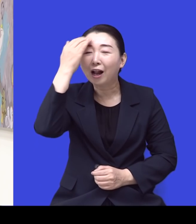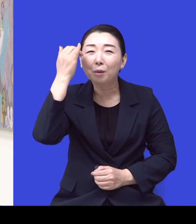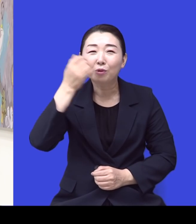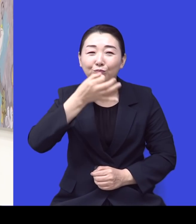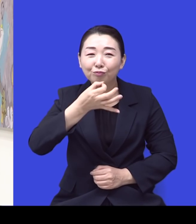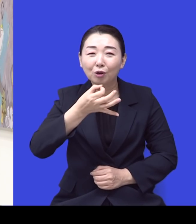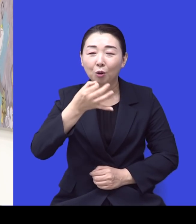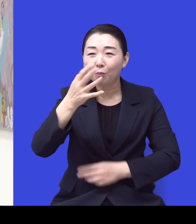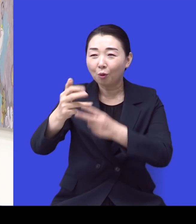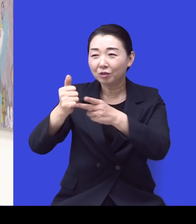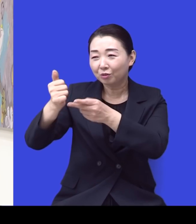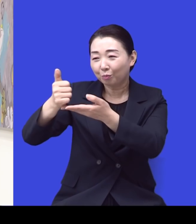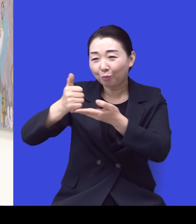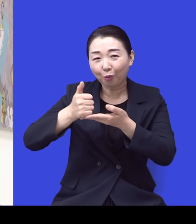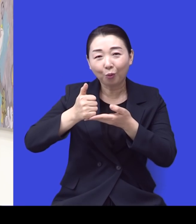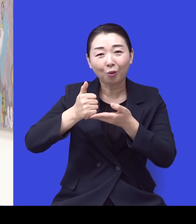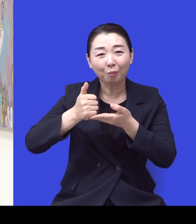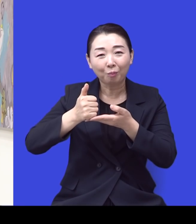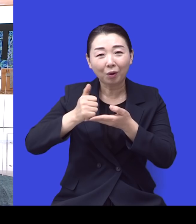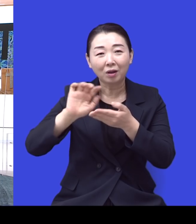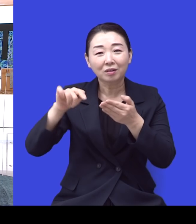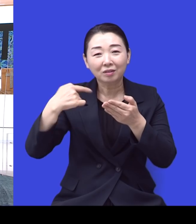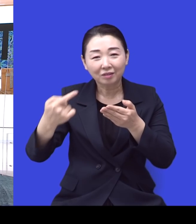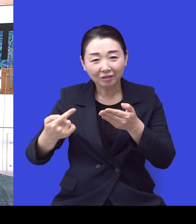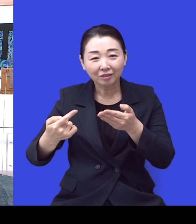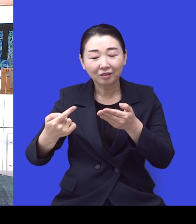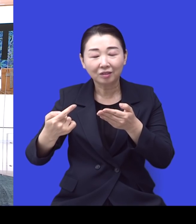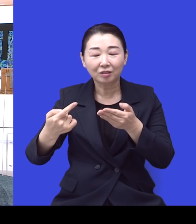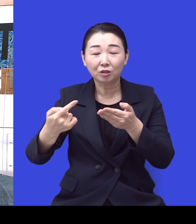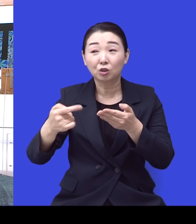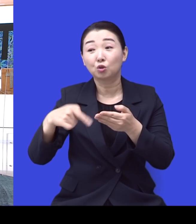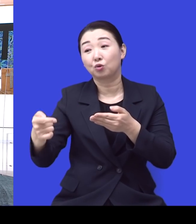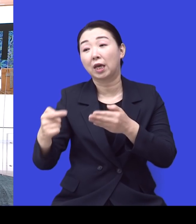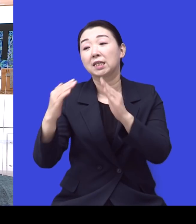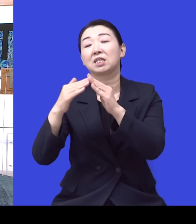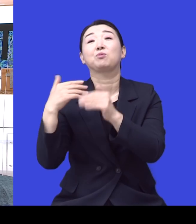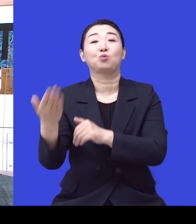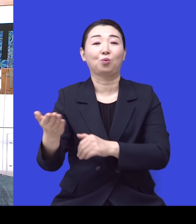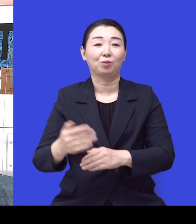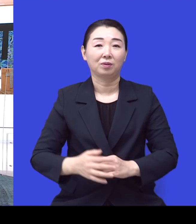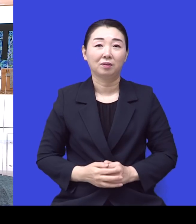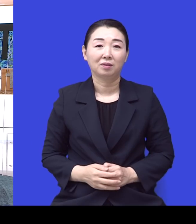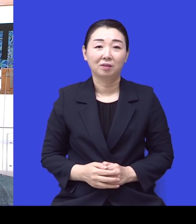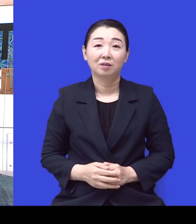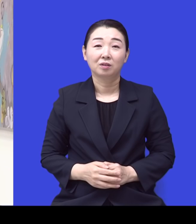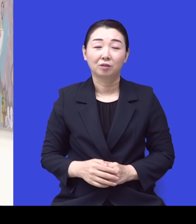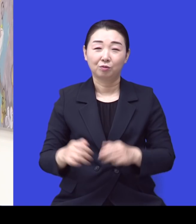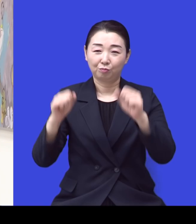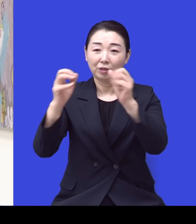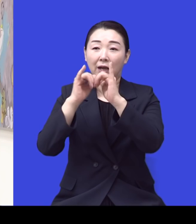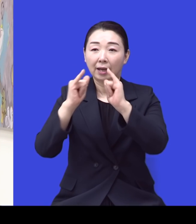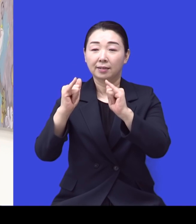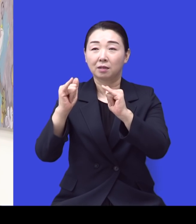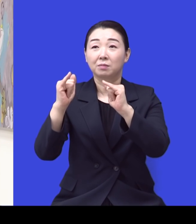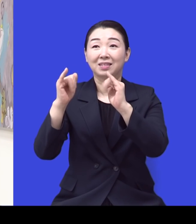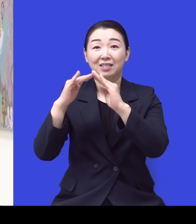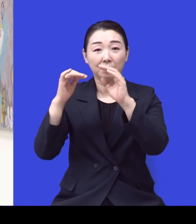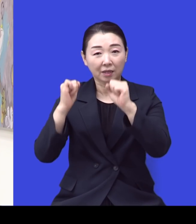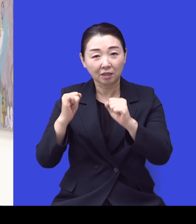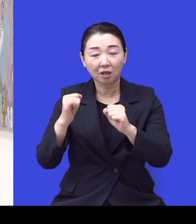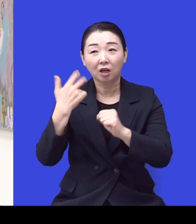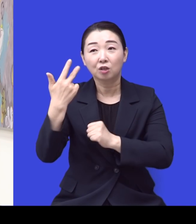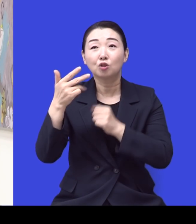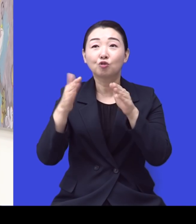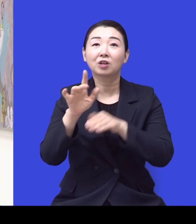예. 신을 모시는 분을 네네. 뒤에를 드렸어요 집을. 그래서 그분이 계시면서 일주일에 한 번씩 예.